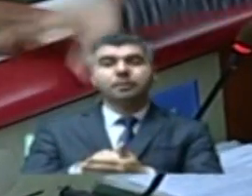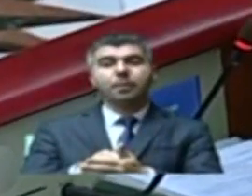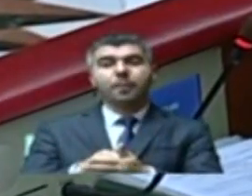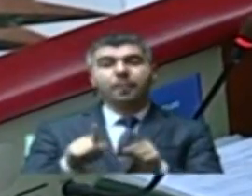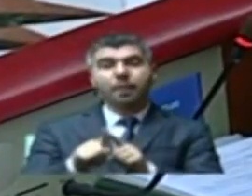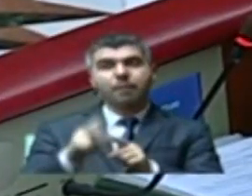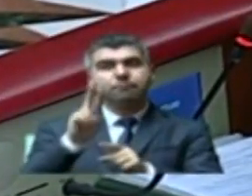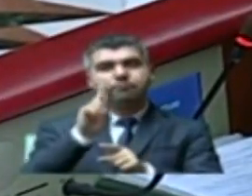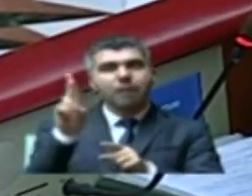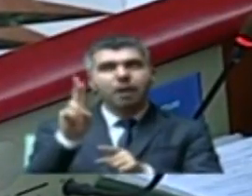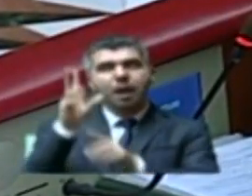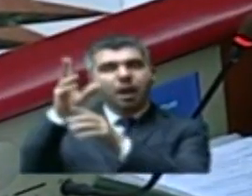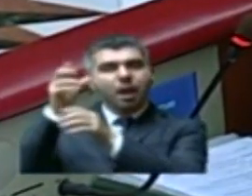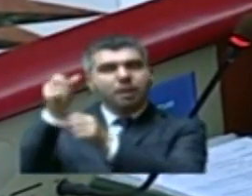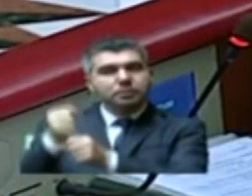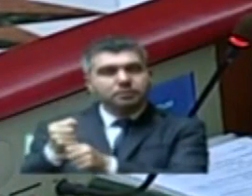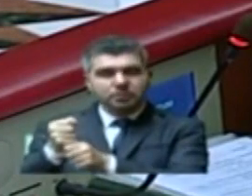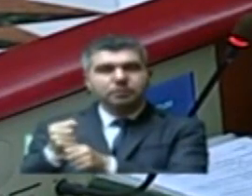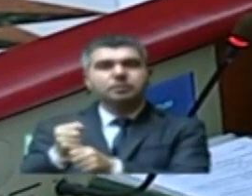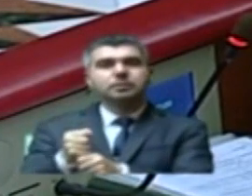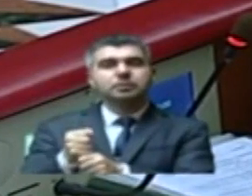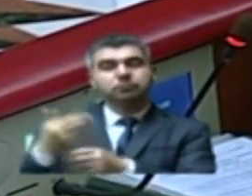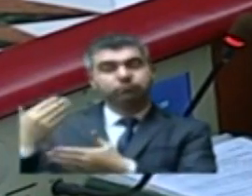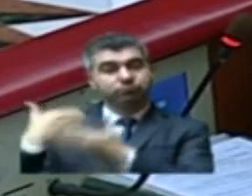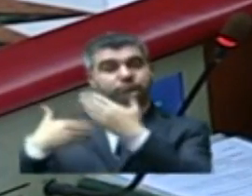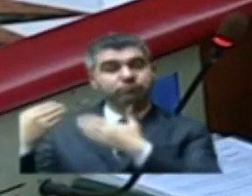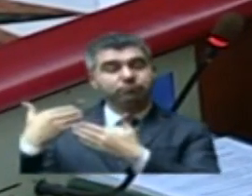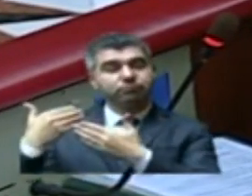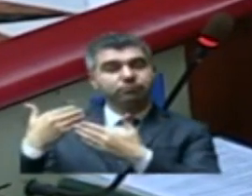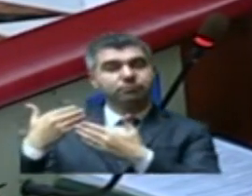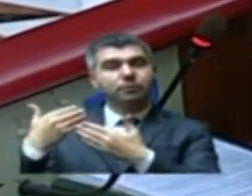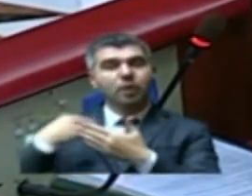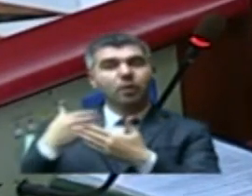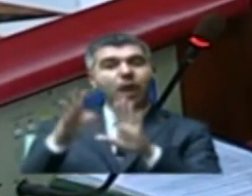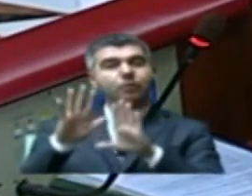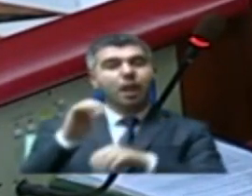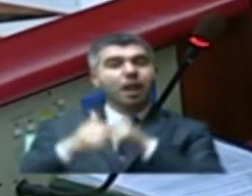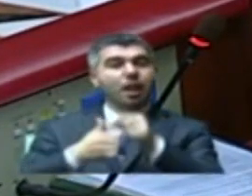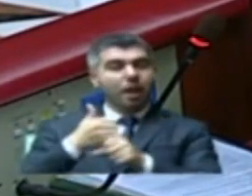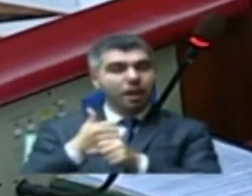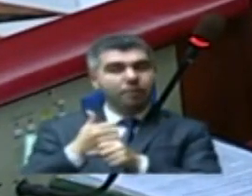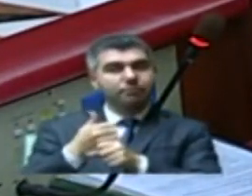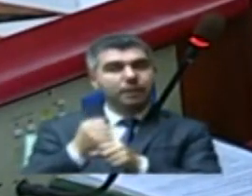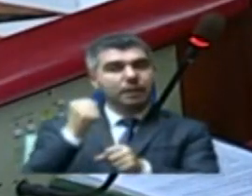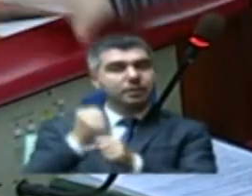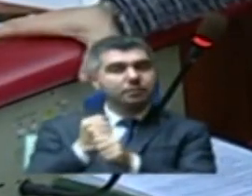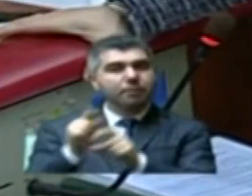بالتبصر ديال جلالة الملك اللي منذ عقدين قرر أن تكون لنا استراتيجية وطنية